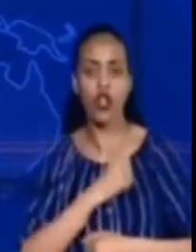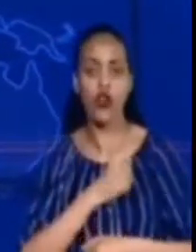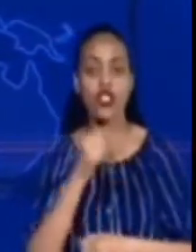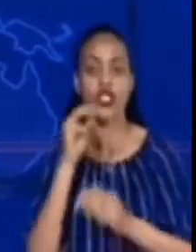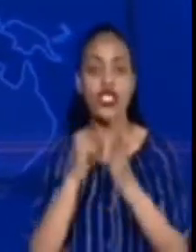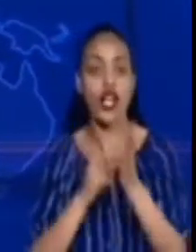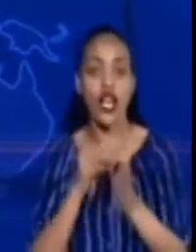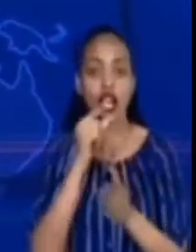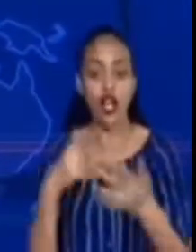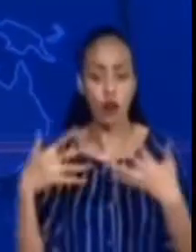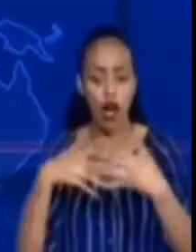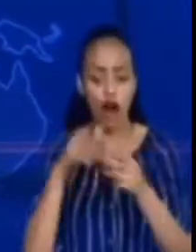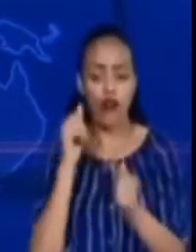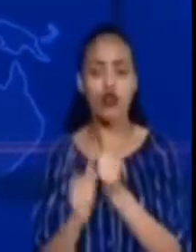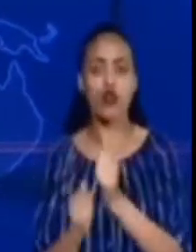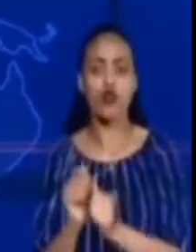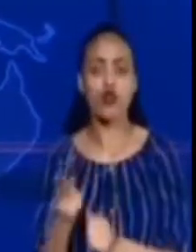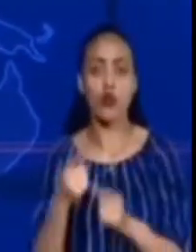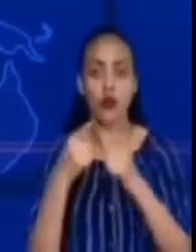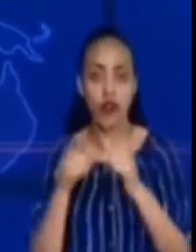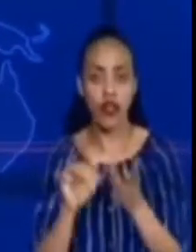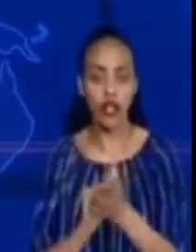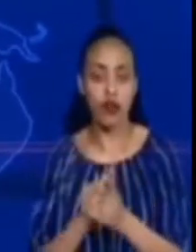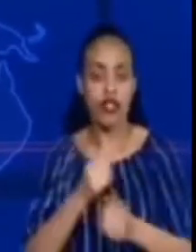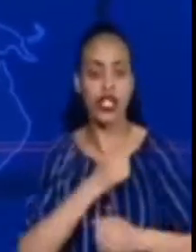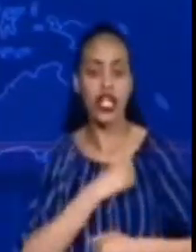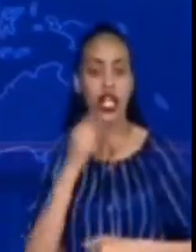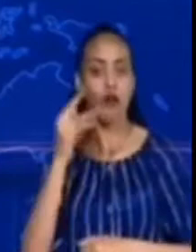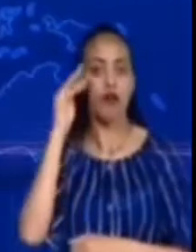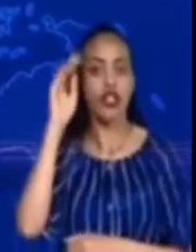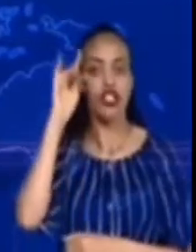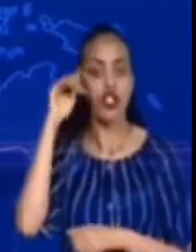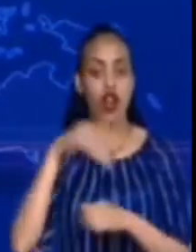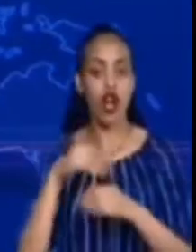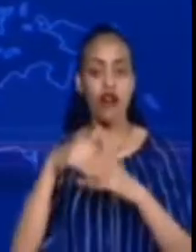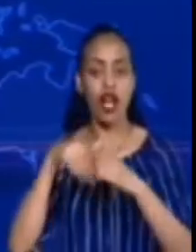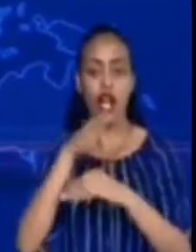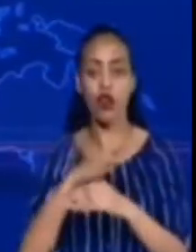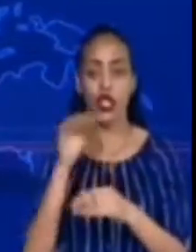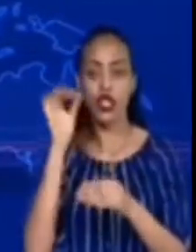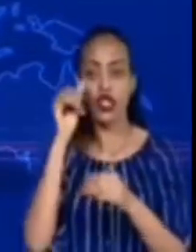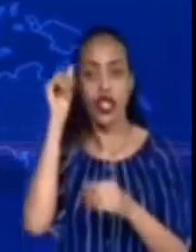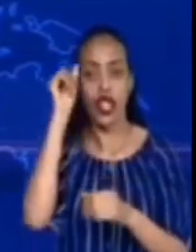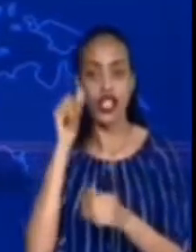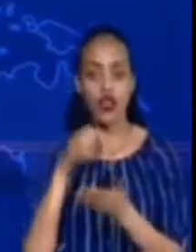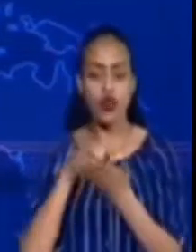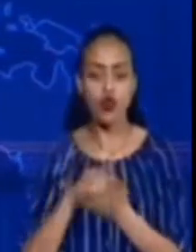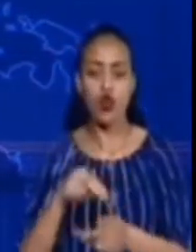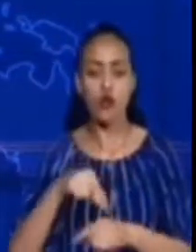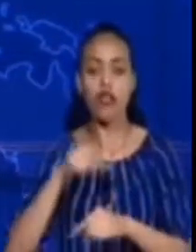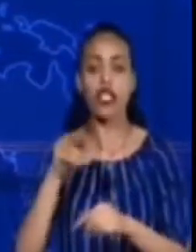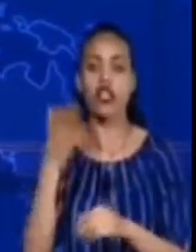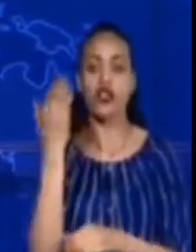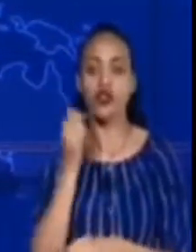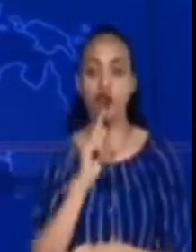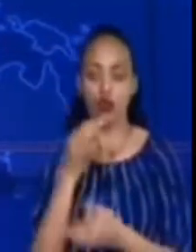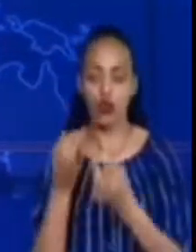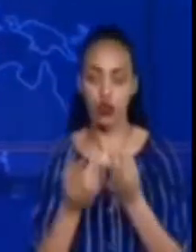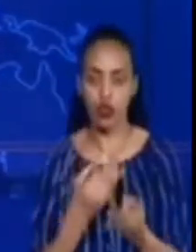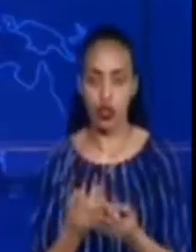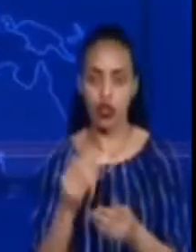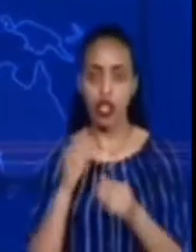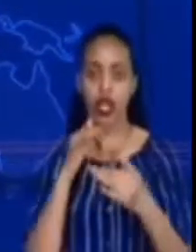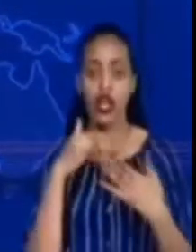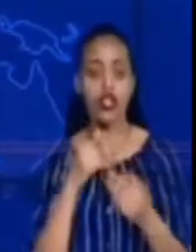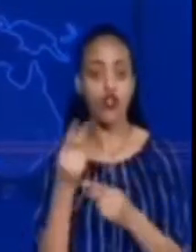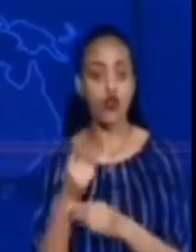ይሆናሉ እስከ መቼ ይቀላሉ እስከ መቼ ሱሪዎት ላይ ይሸናሉ እርሶ እስከ መቼ እስከ መቼ